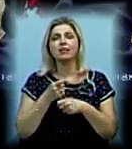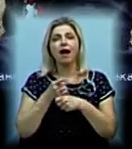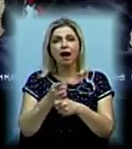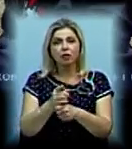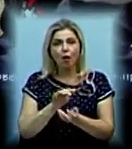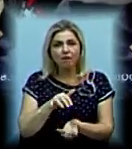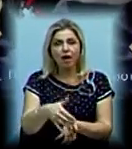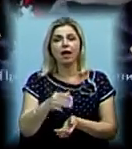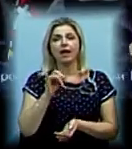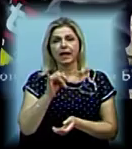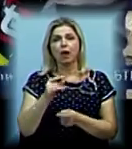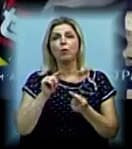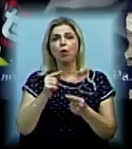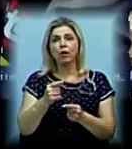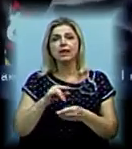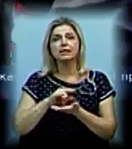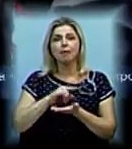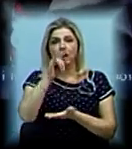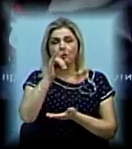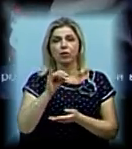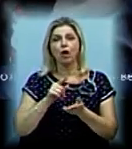протисамолітна і проти БТР.